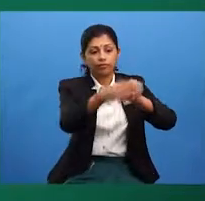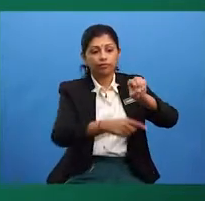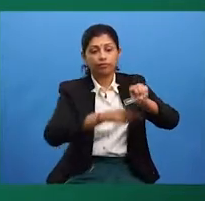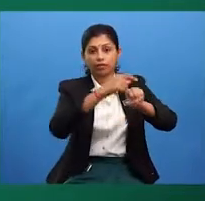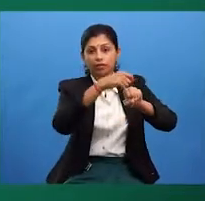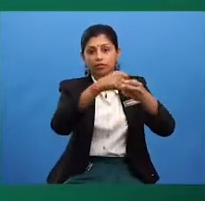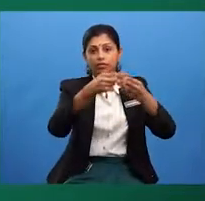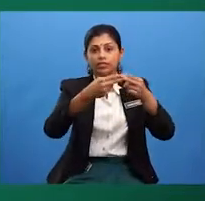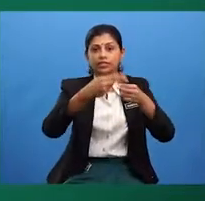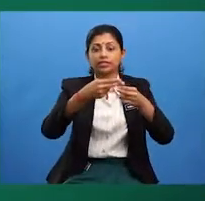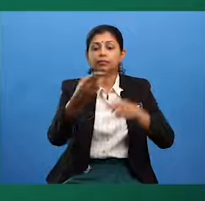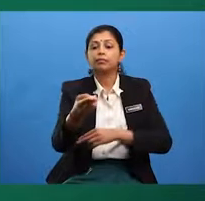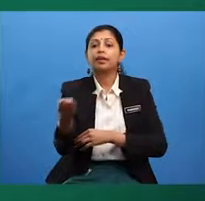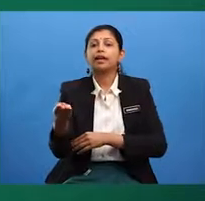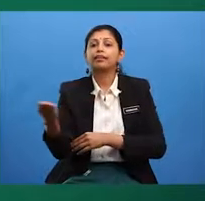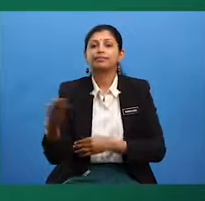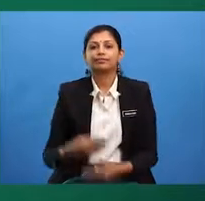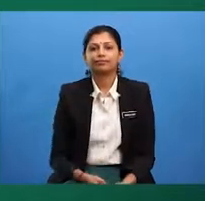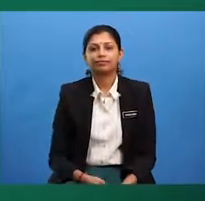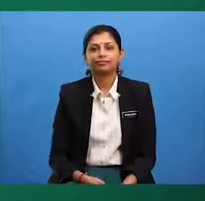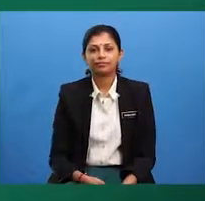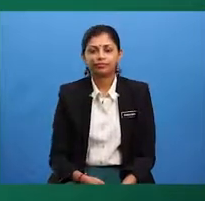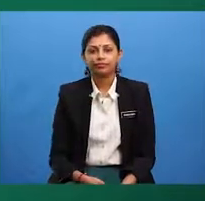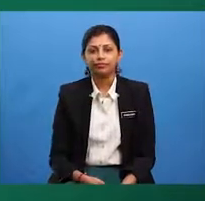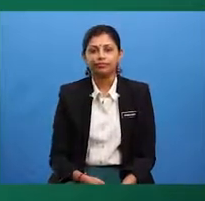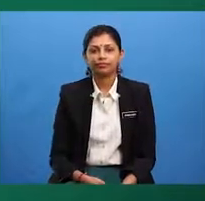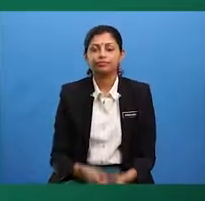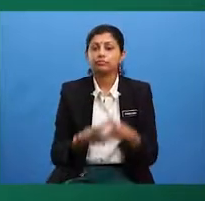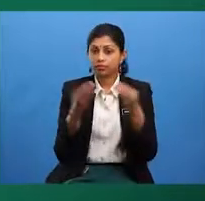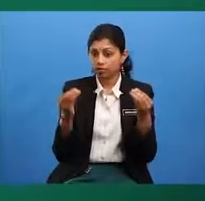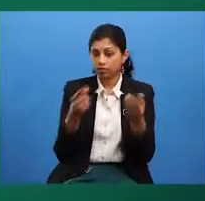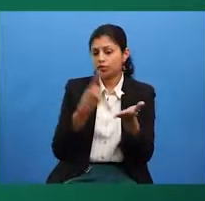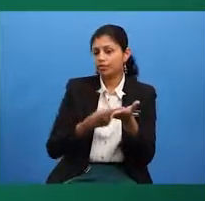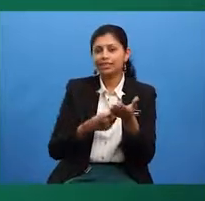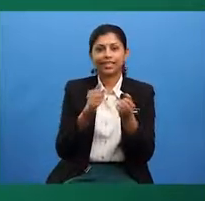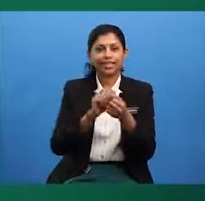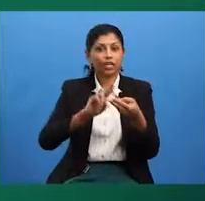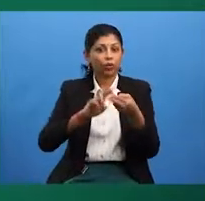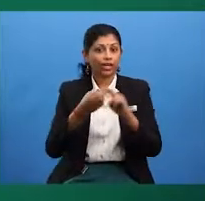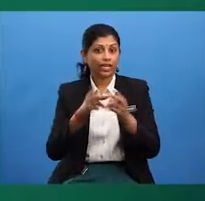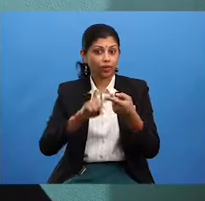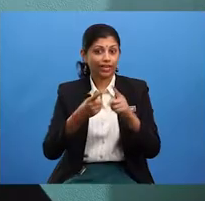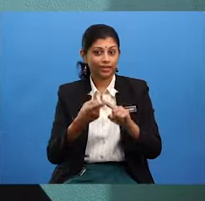Setelah selesai membuat tugasan tersebut, kamu boleh berbincang dengan rakan-rakan kamu.